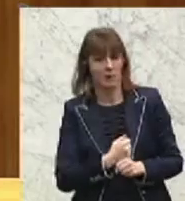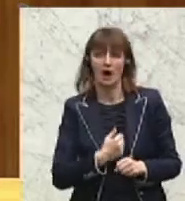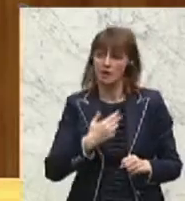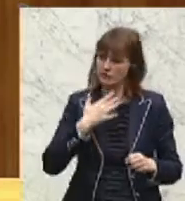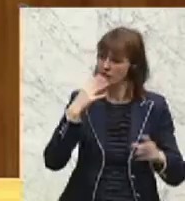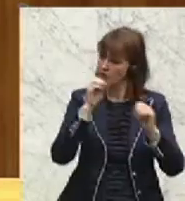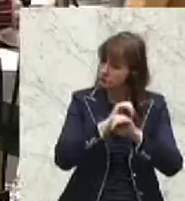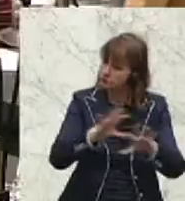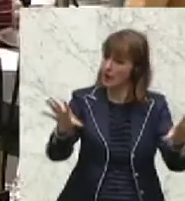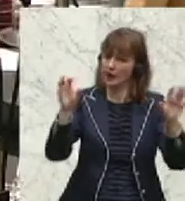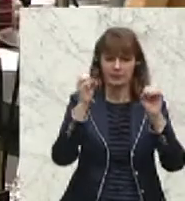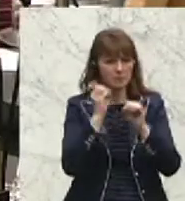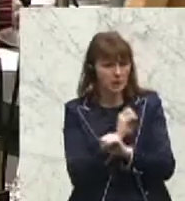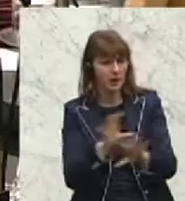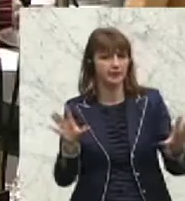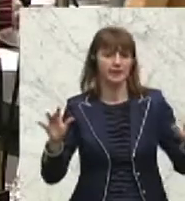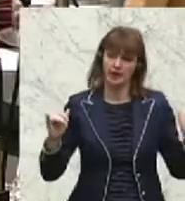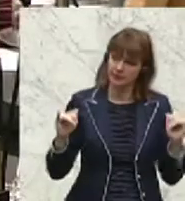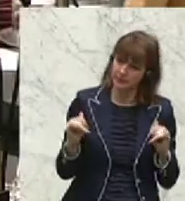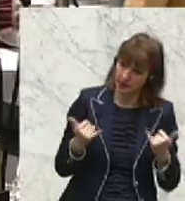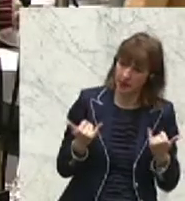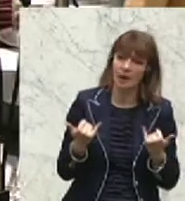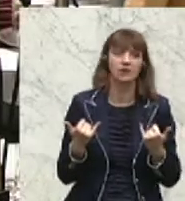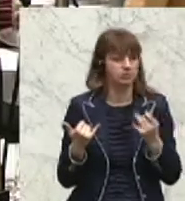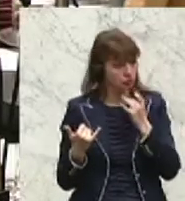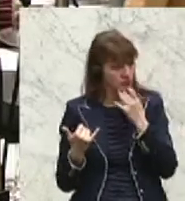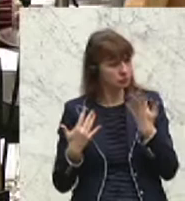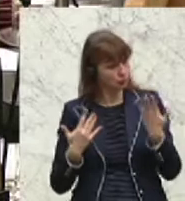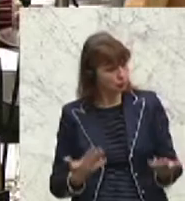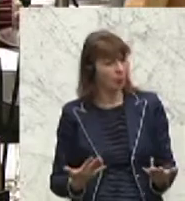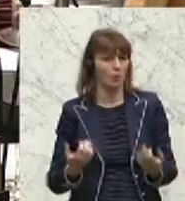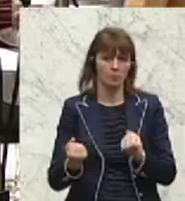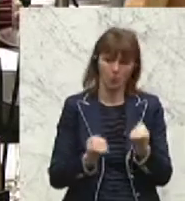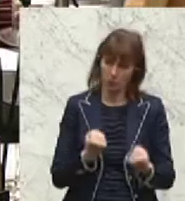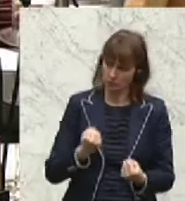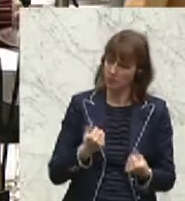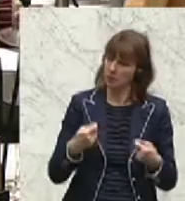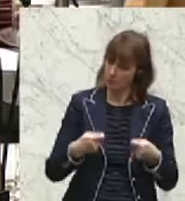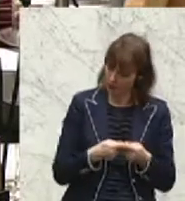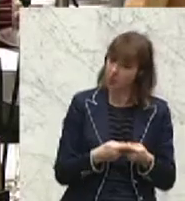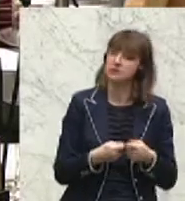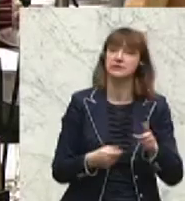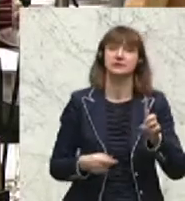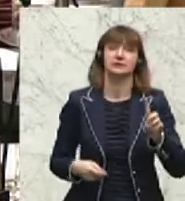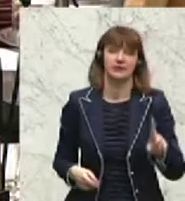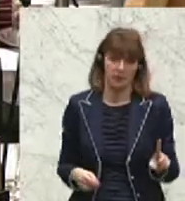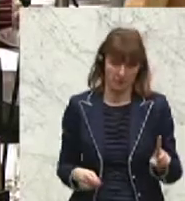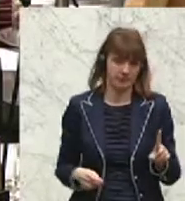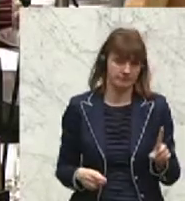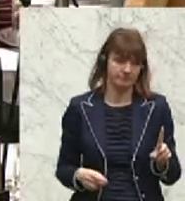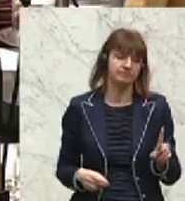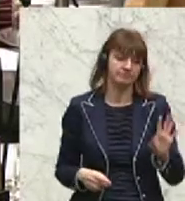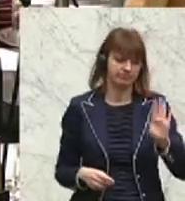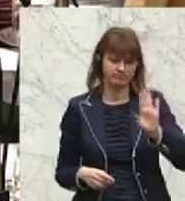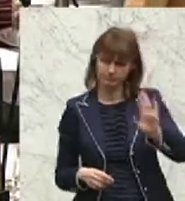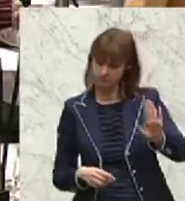gehört ja tatsächlich zum politischen Geschäft dazu. Ich verhehle nicht, dass Ihr